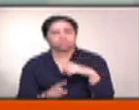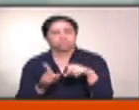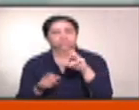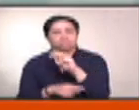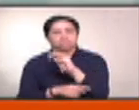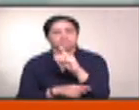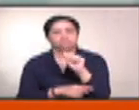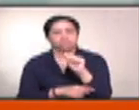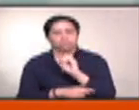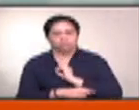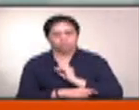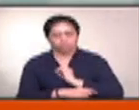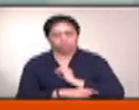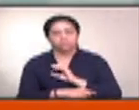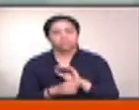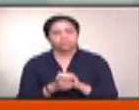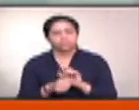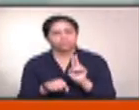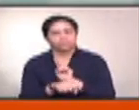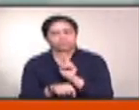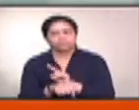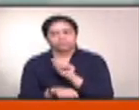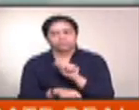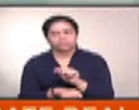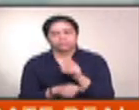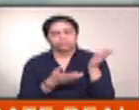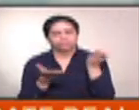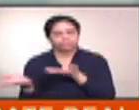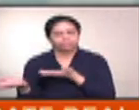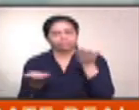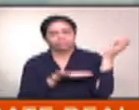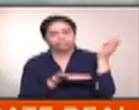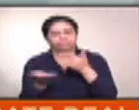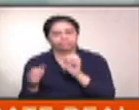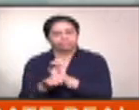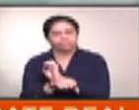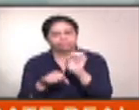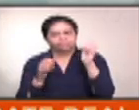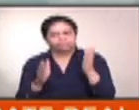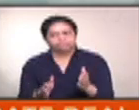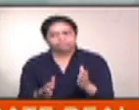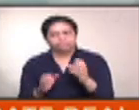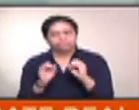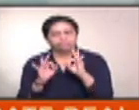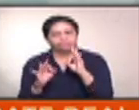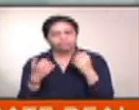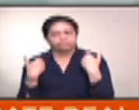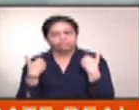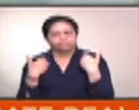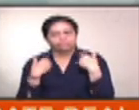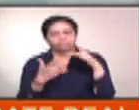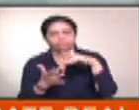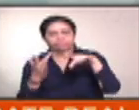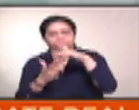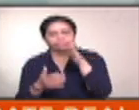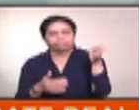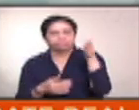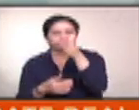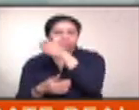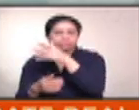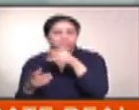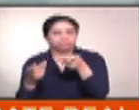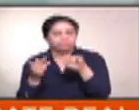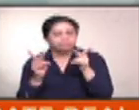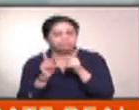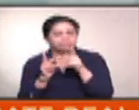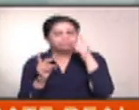yan ng MMDA. Okay. Ginagamit po ito pang hatid po ng ilang empleyado, and kapag ho may ikot ho ang mga opisyal